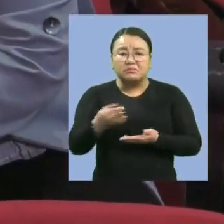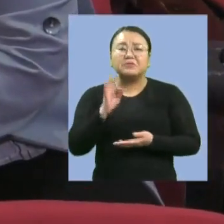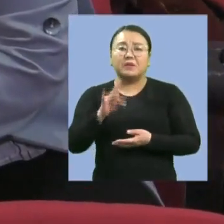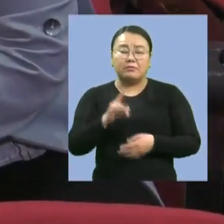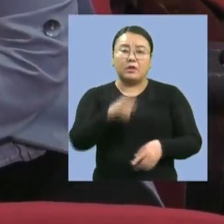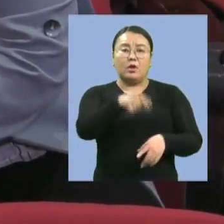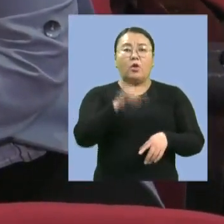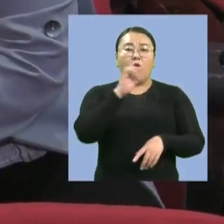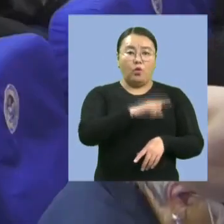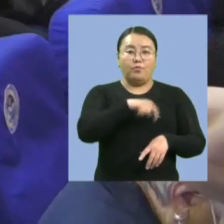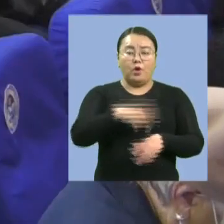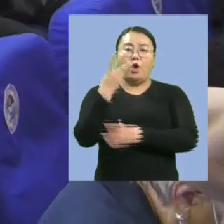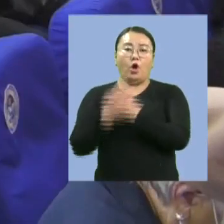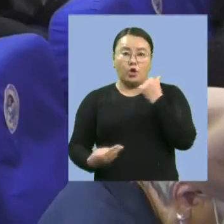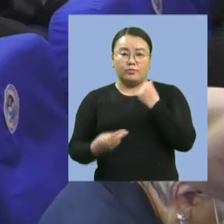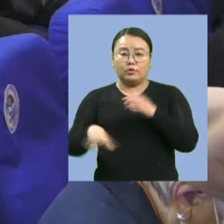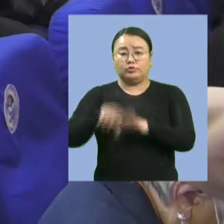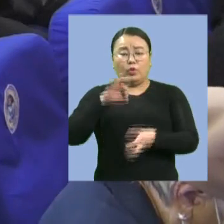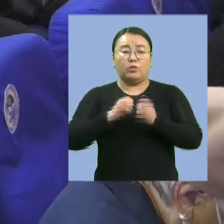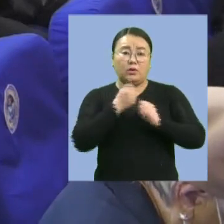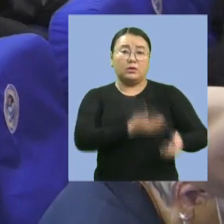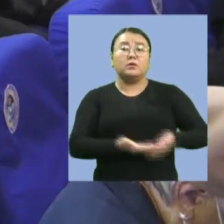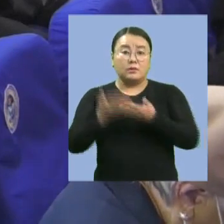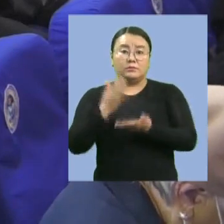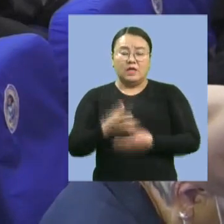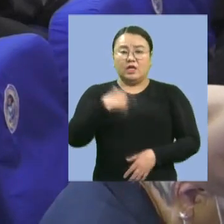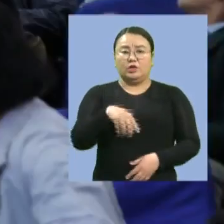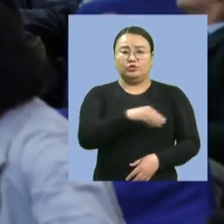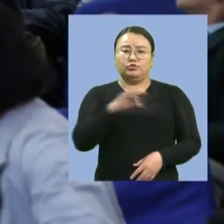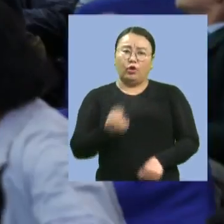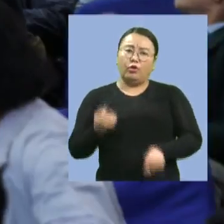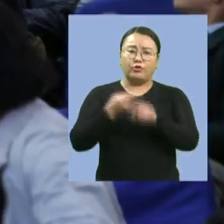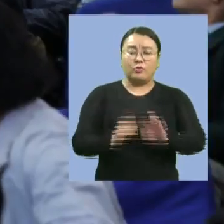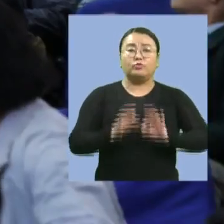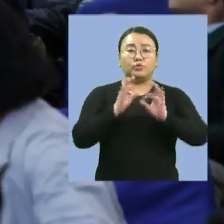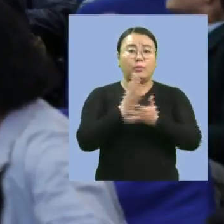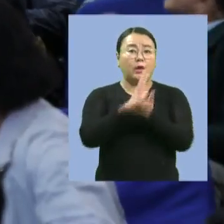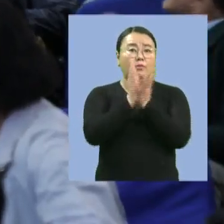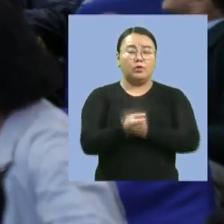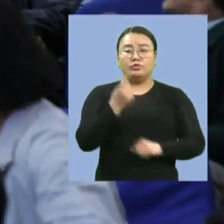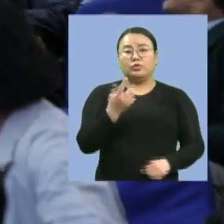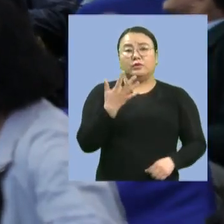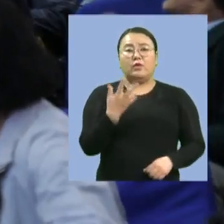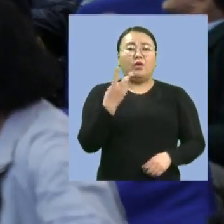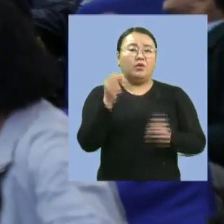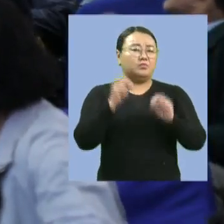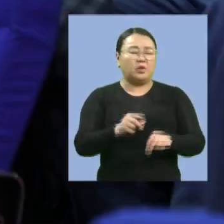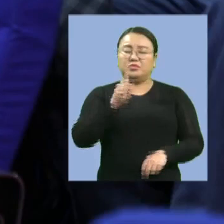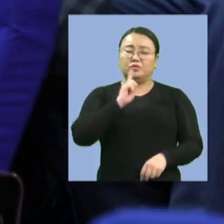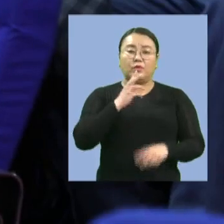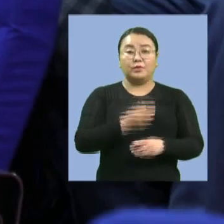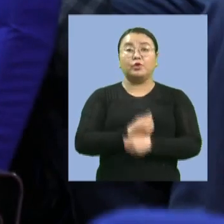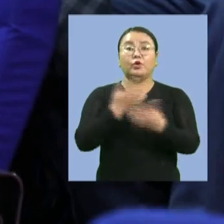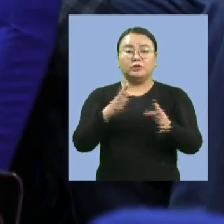Нийслэл орон нутгийн иргэд сонгуулийн холимог тогтолцоог бүрэн дүүрэн дэмжиж байсан юм. Харин гишүүдийн тоог тодорхой хэмжээгээр нэмэх нь зүйтэйч 152